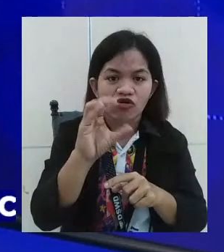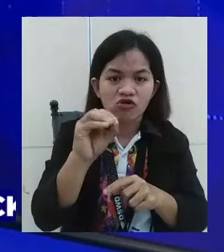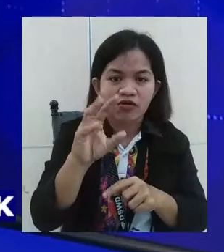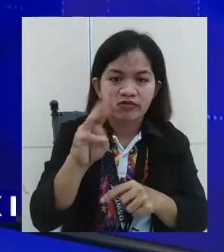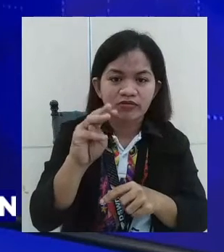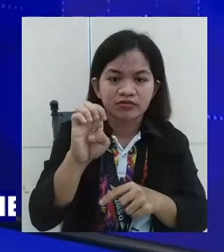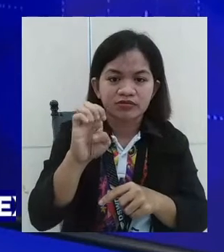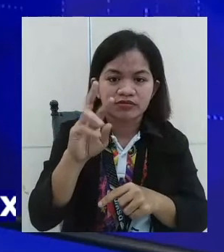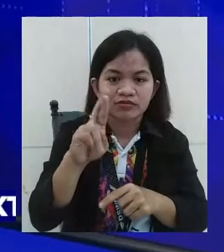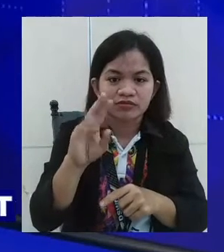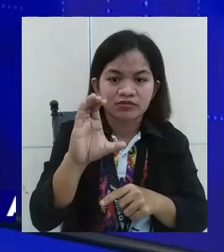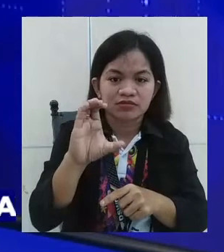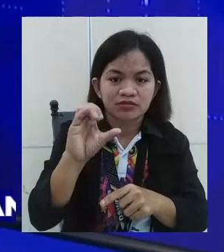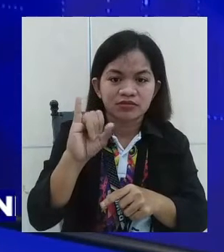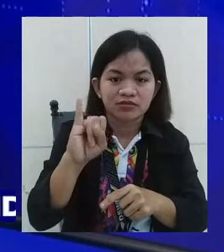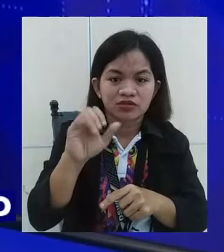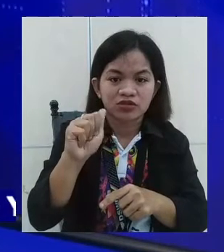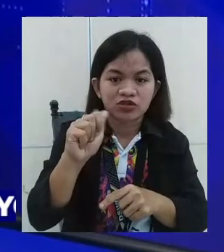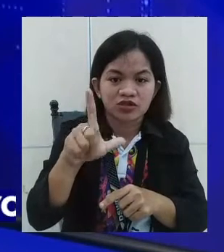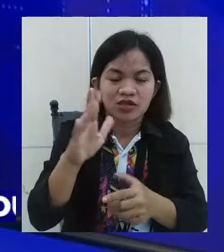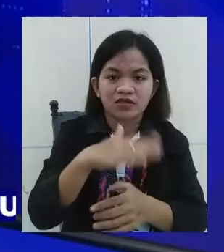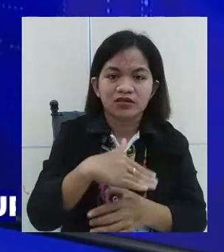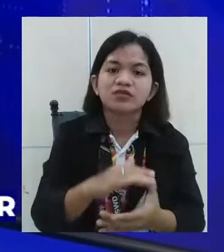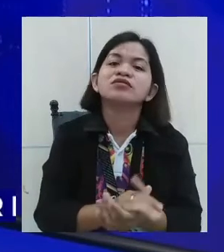Zamboanga Peninsula, medyo...